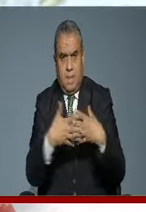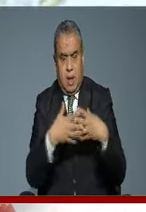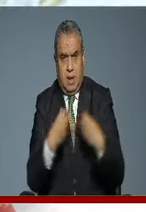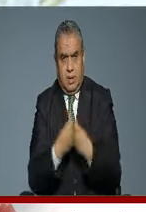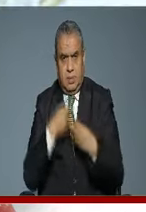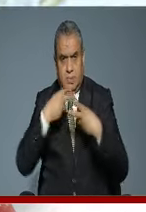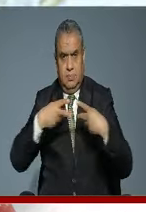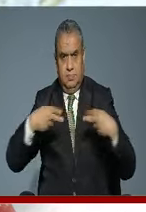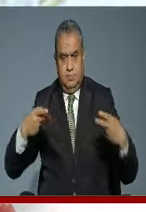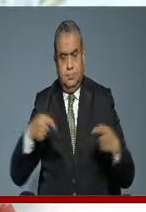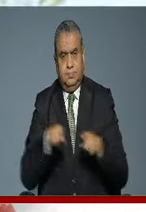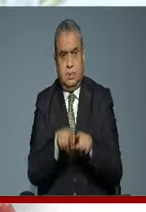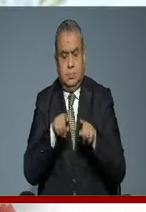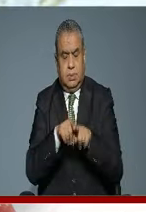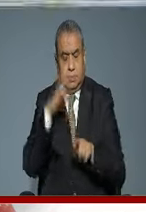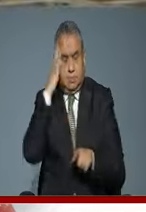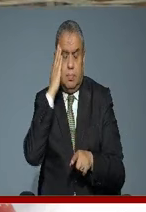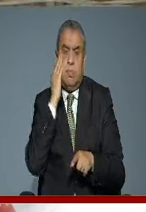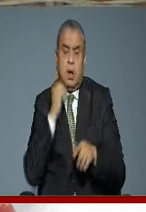المجالات المختلفة،